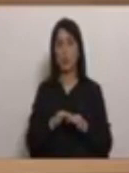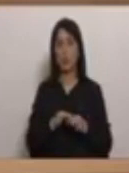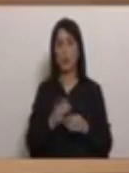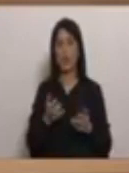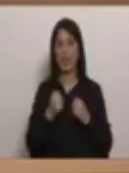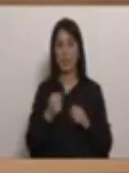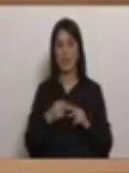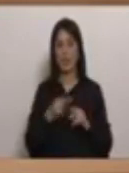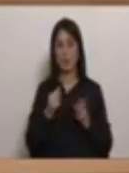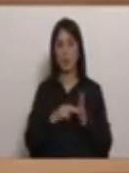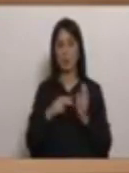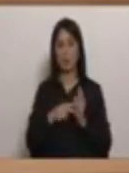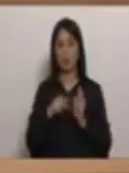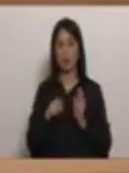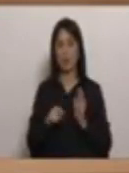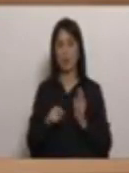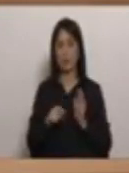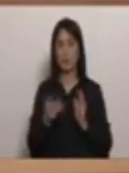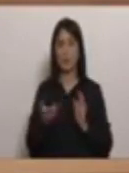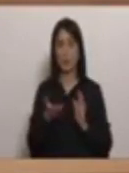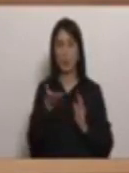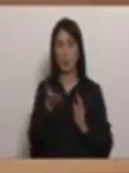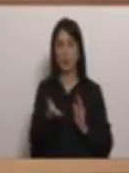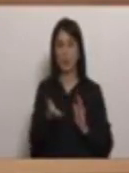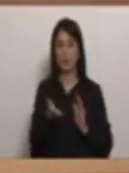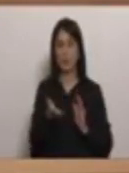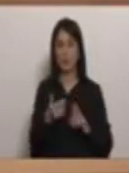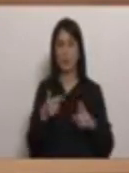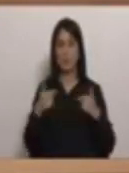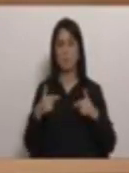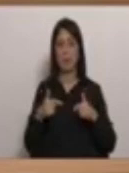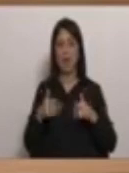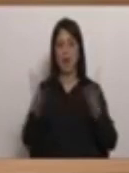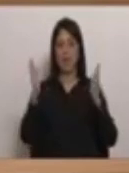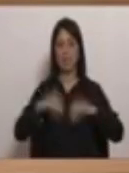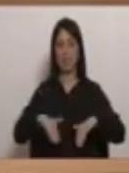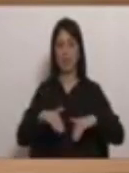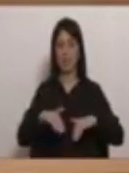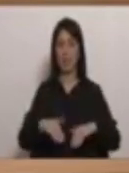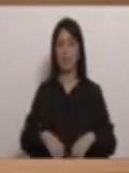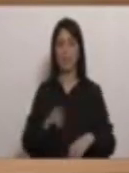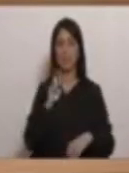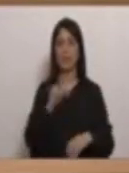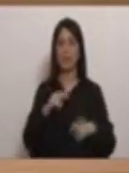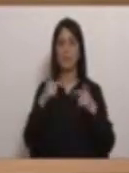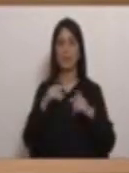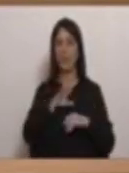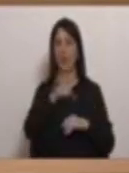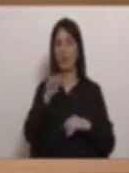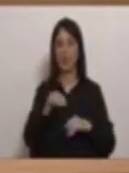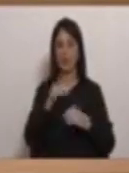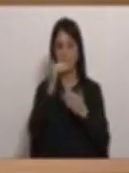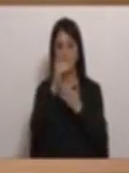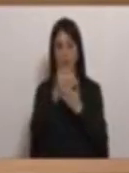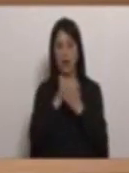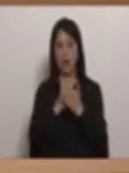იღებთ იმ ბიუჯეტზე, რომელიც პრაქტიკულად ჩავარდნილია და პრაქტიკულად ყველა